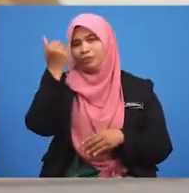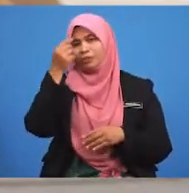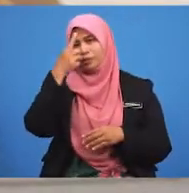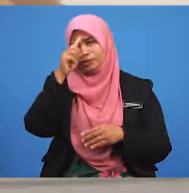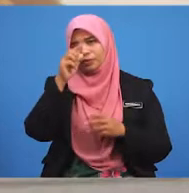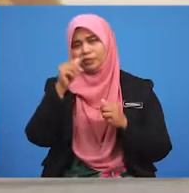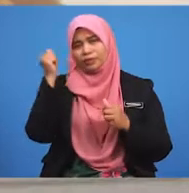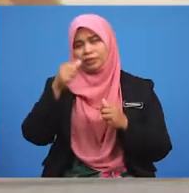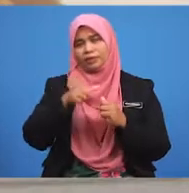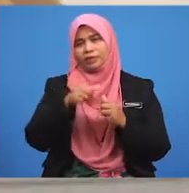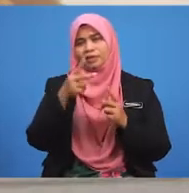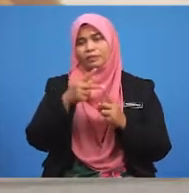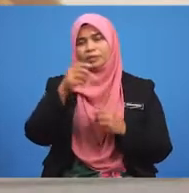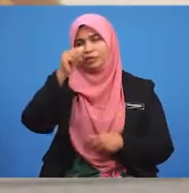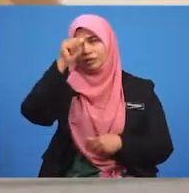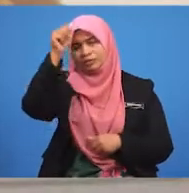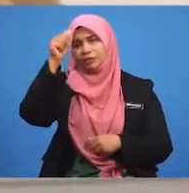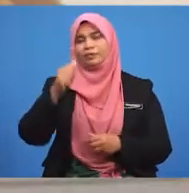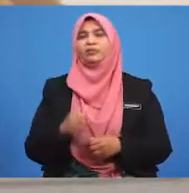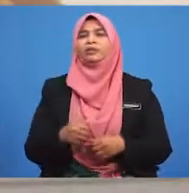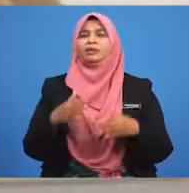untuk mengingati Allah Subhanahu wa taala.